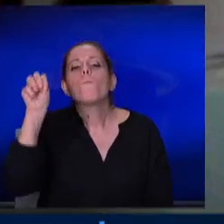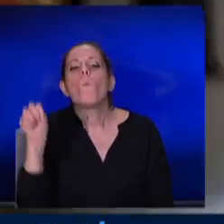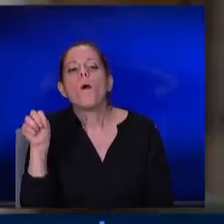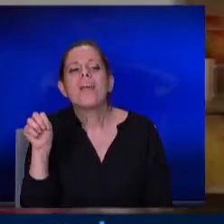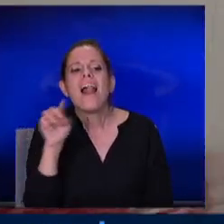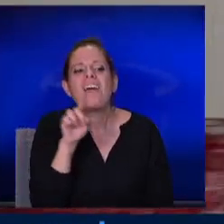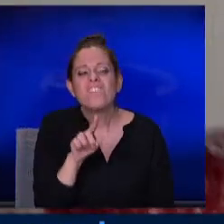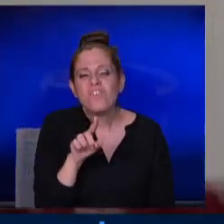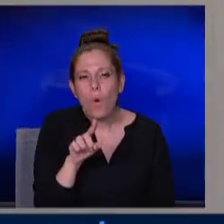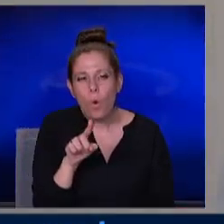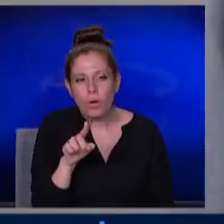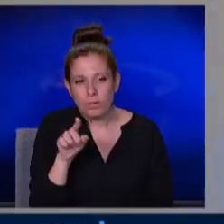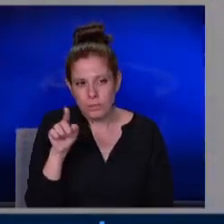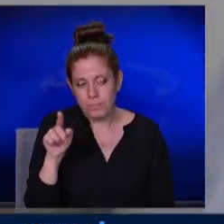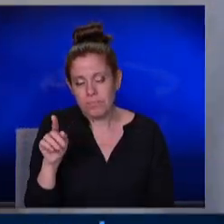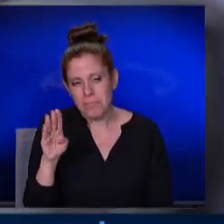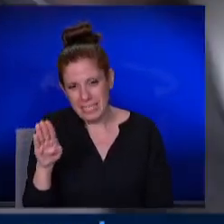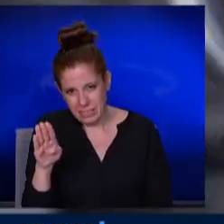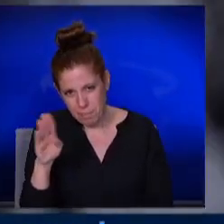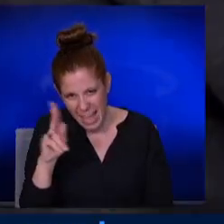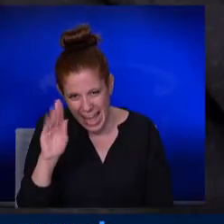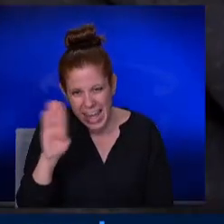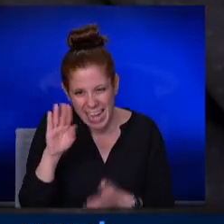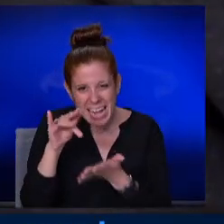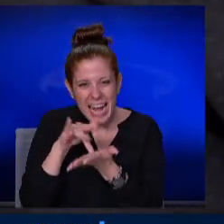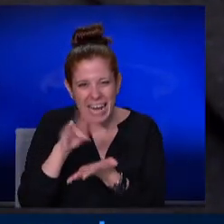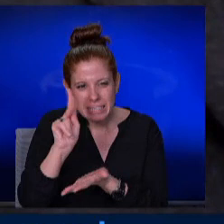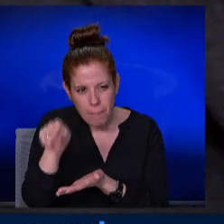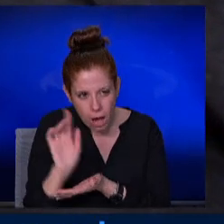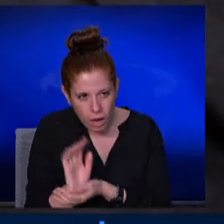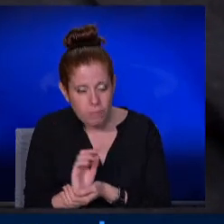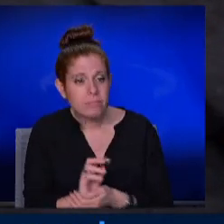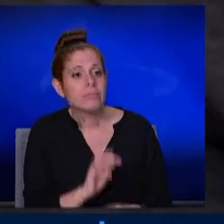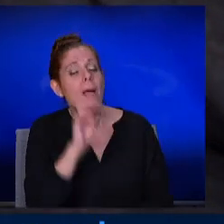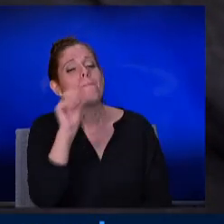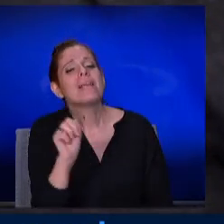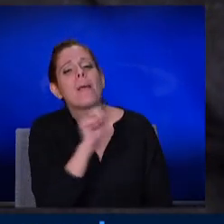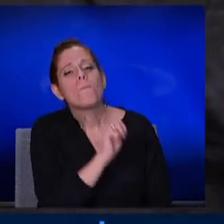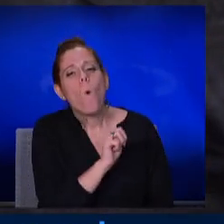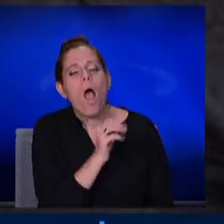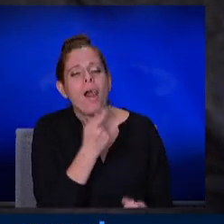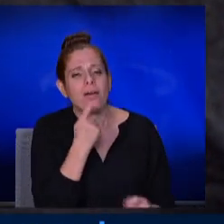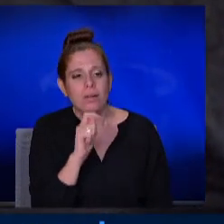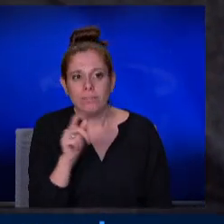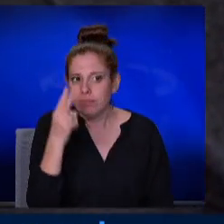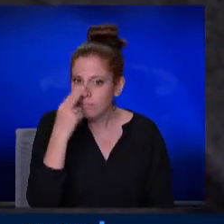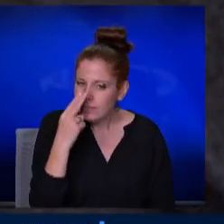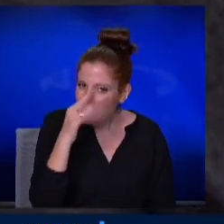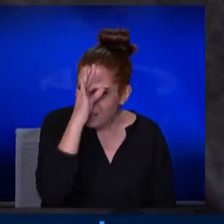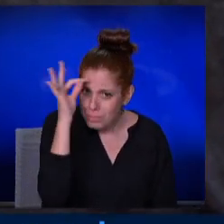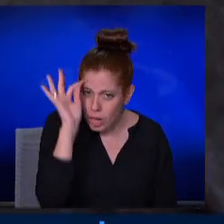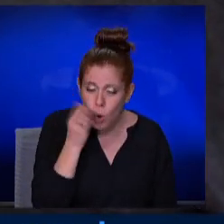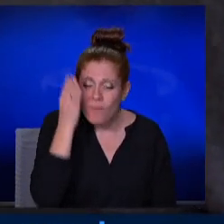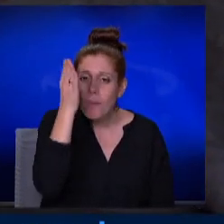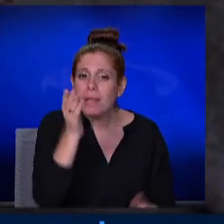ויבו פדווידה. הקזבלנקה. שר מדם מויאל. טהר ניסה את מזלו ופנה